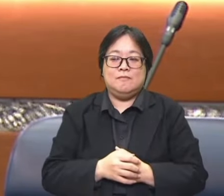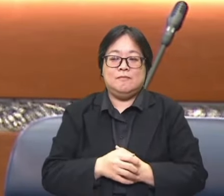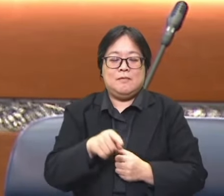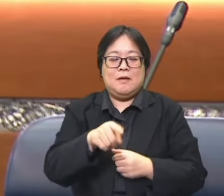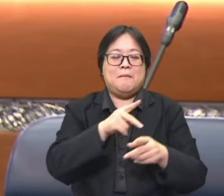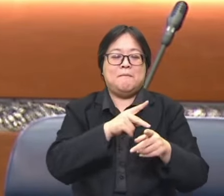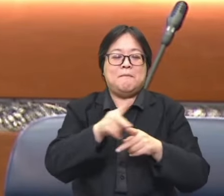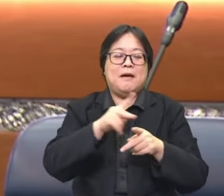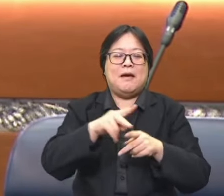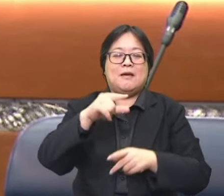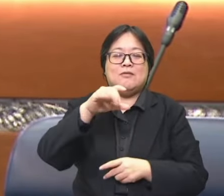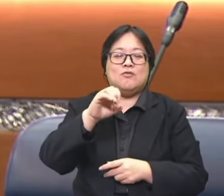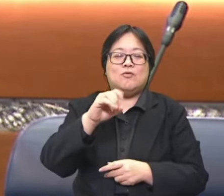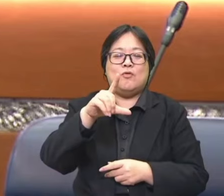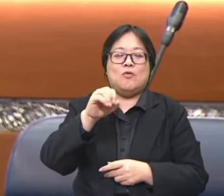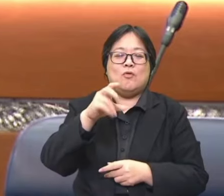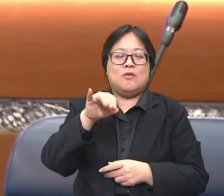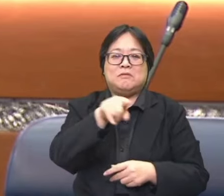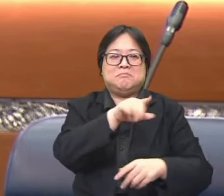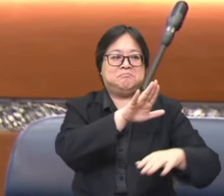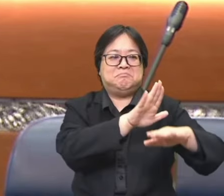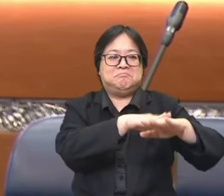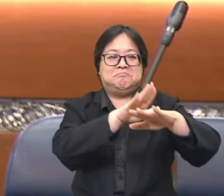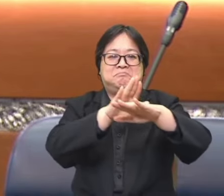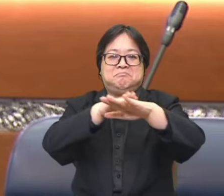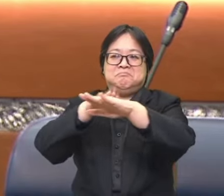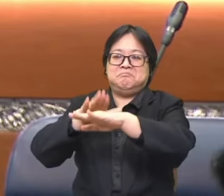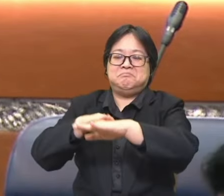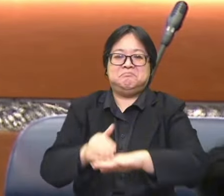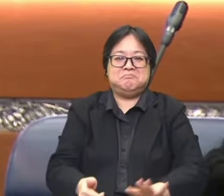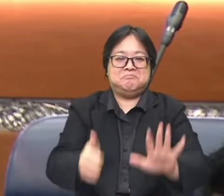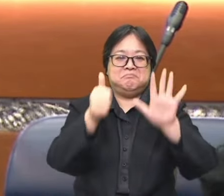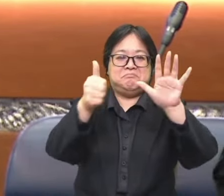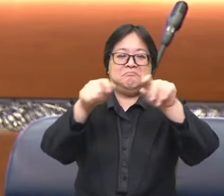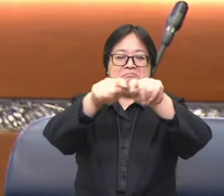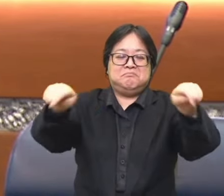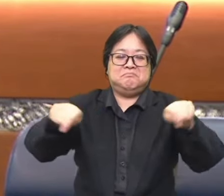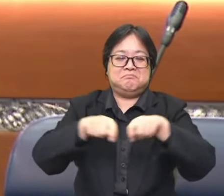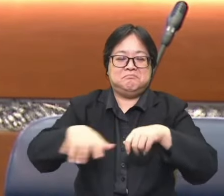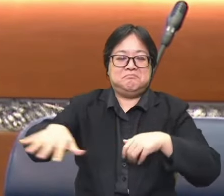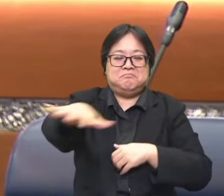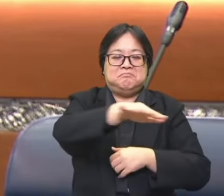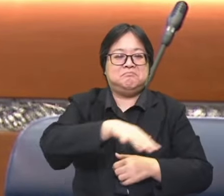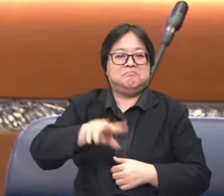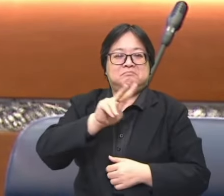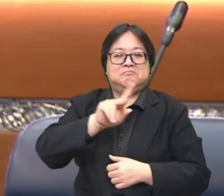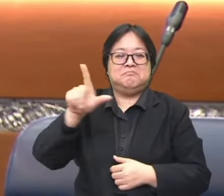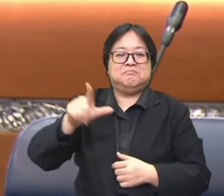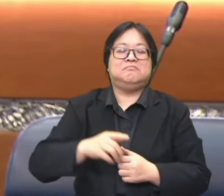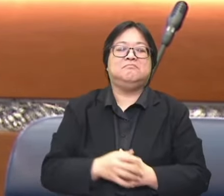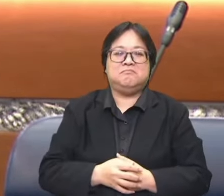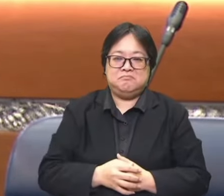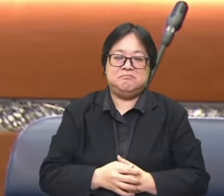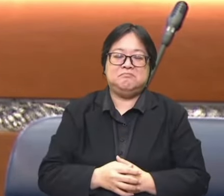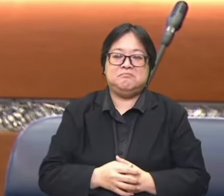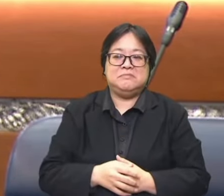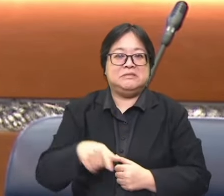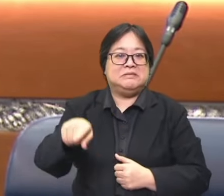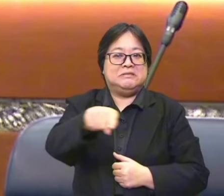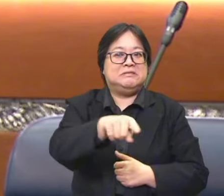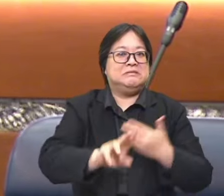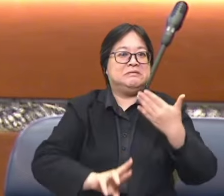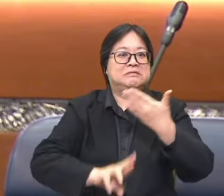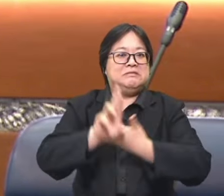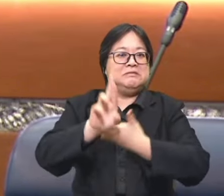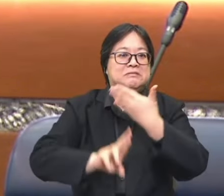oleh pakar geologi yang memberi amaran terhadap 6 lokasi di sekitar ibu kota yang berisiko